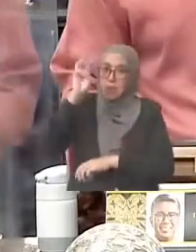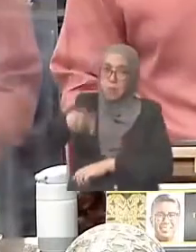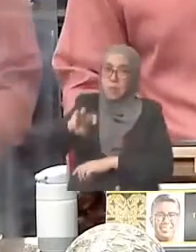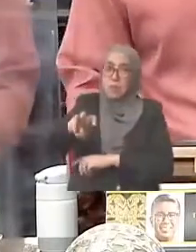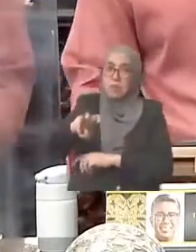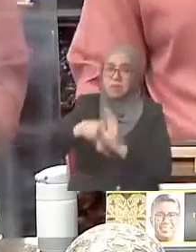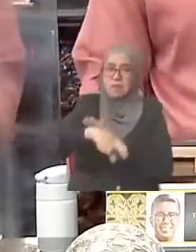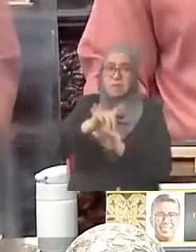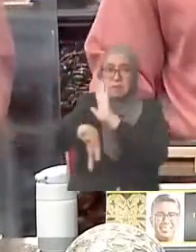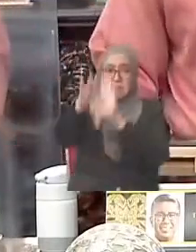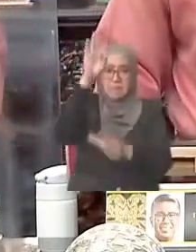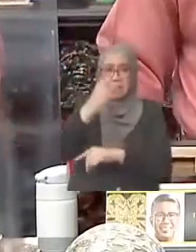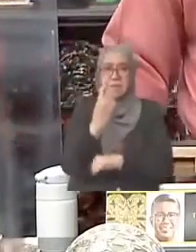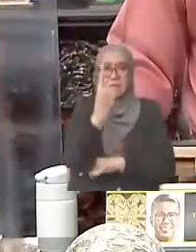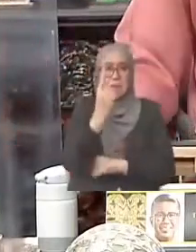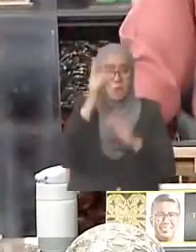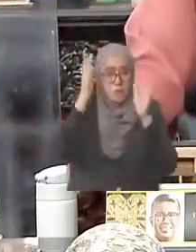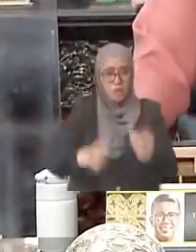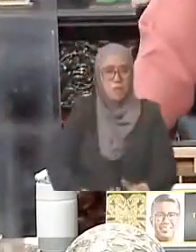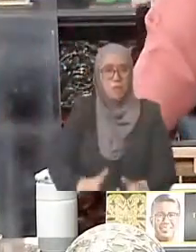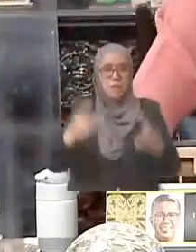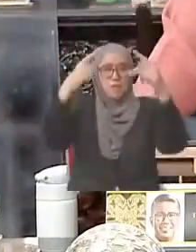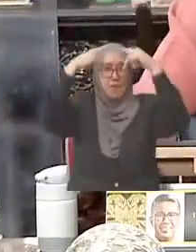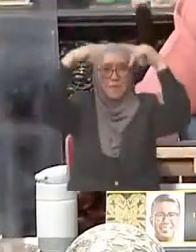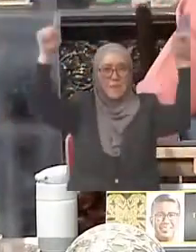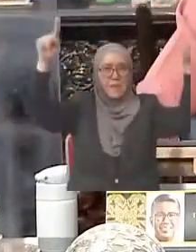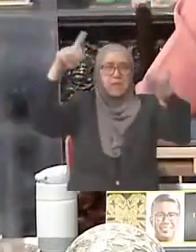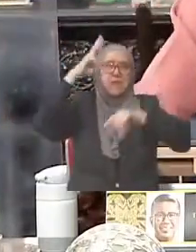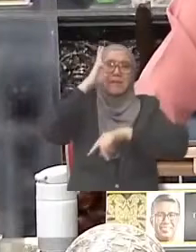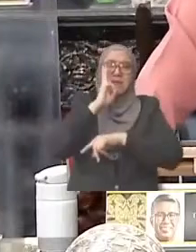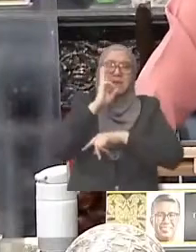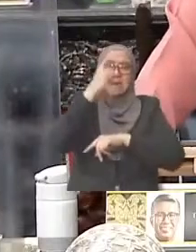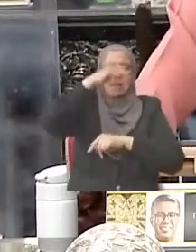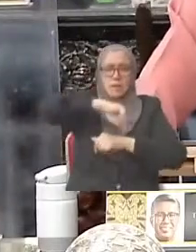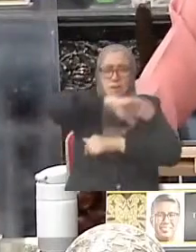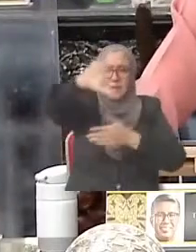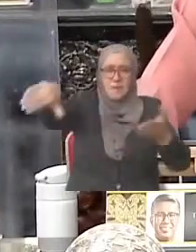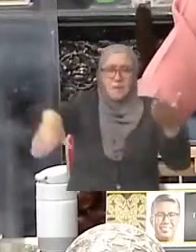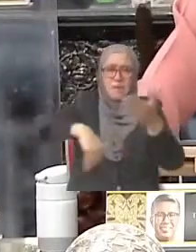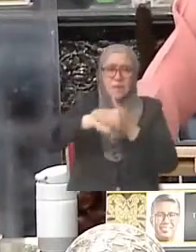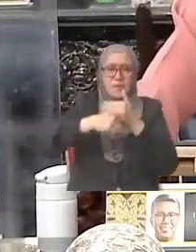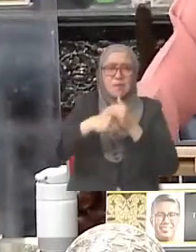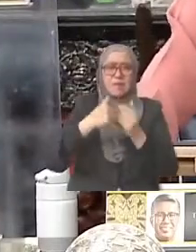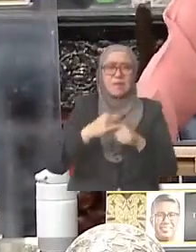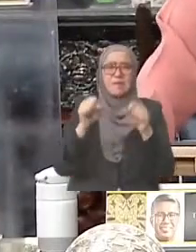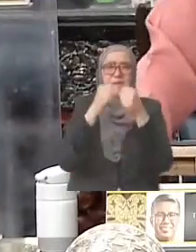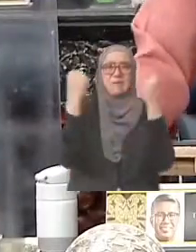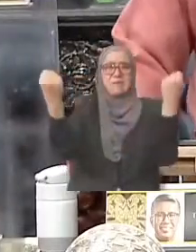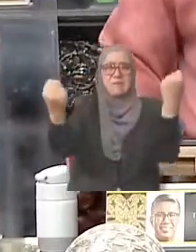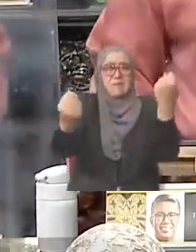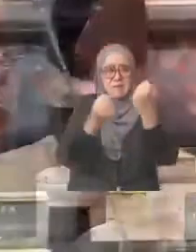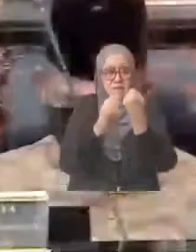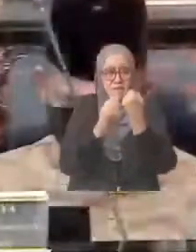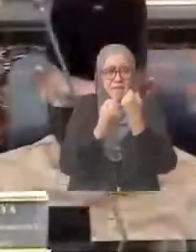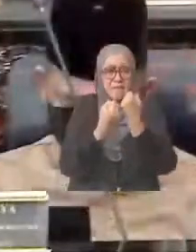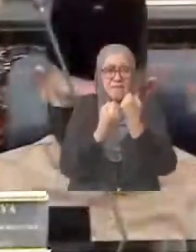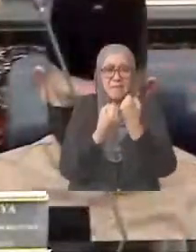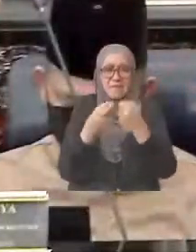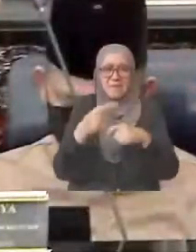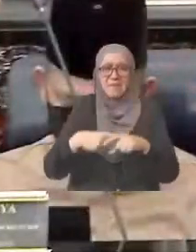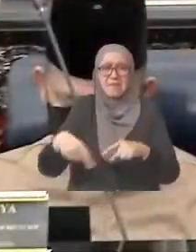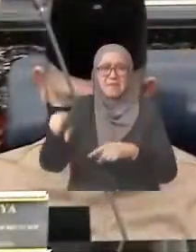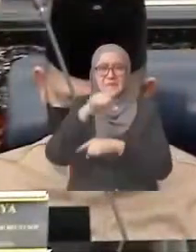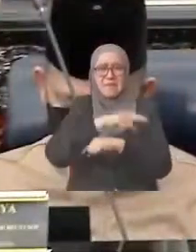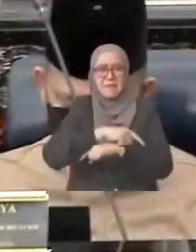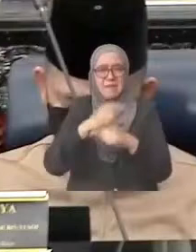seorang karr wanita bagi semua semua syariah secara awam cadangan ini this Outpost kepada 1september